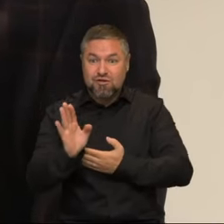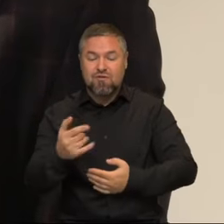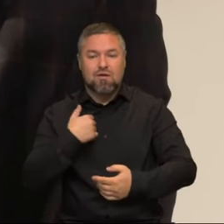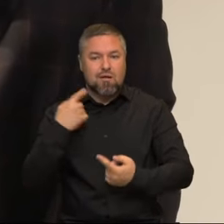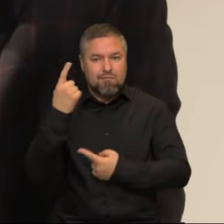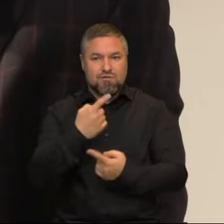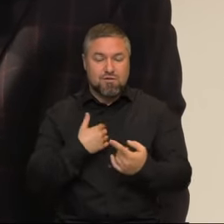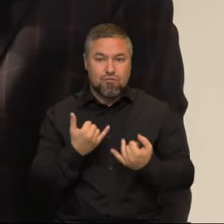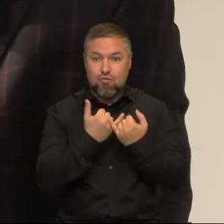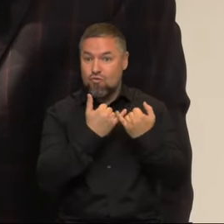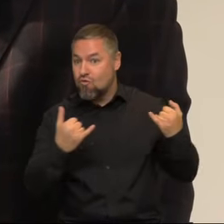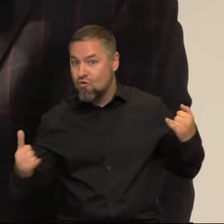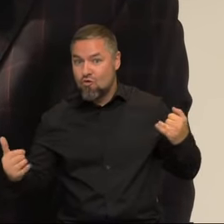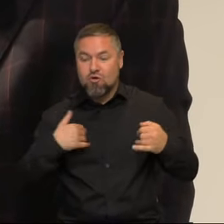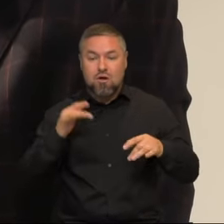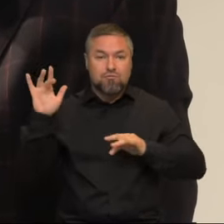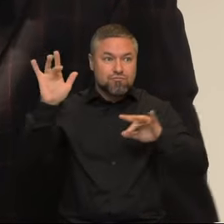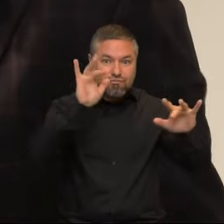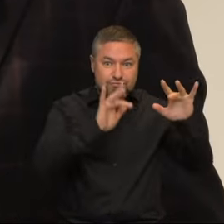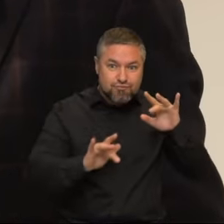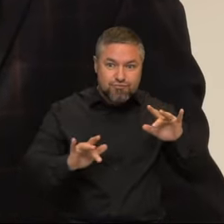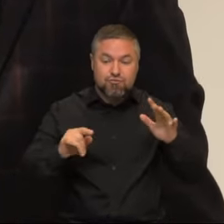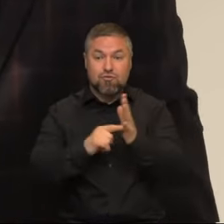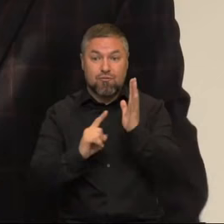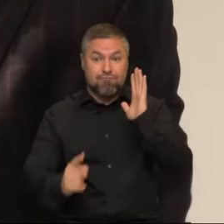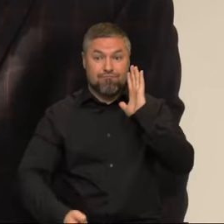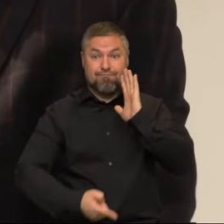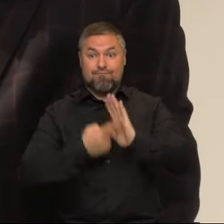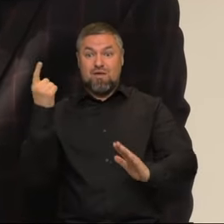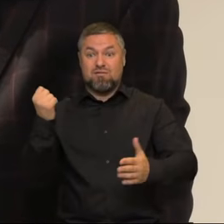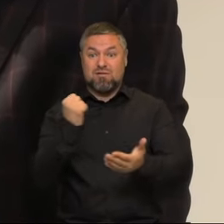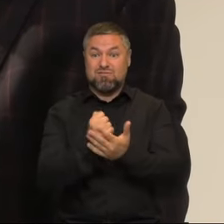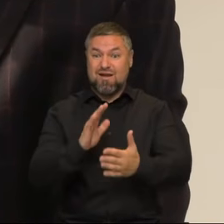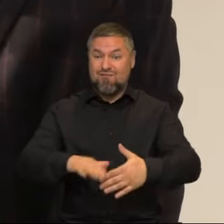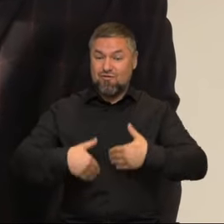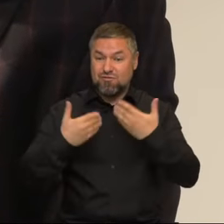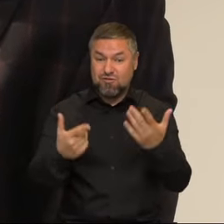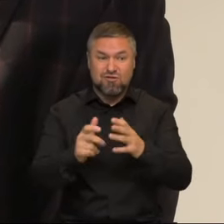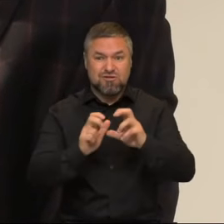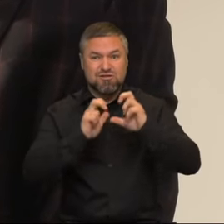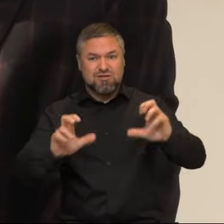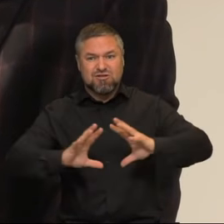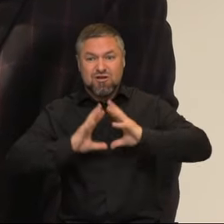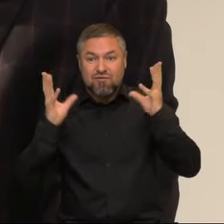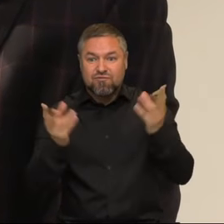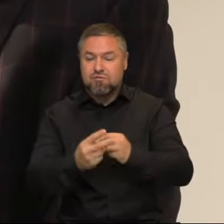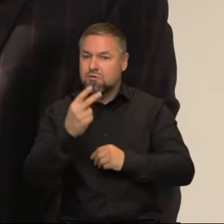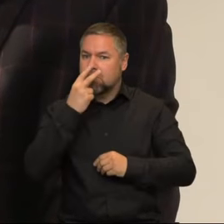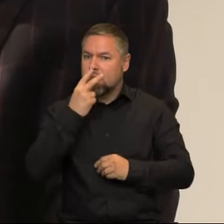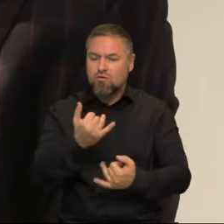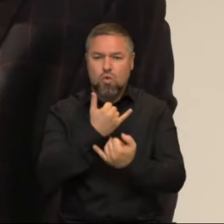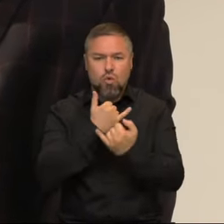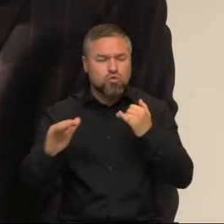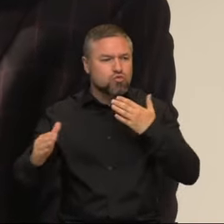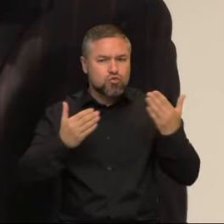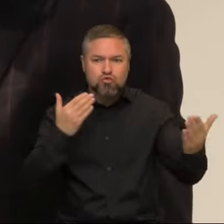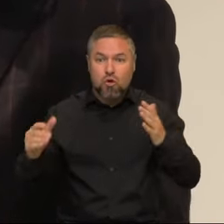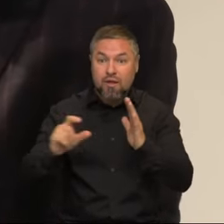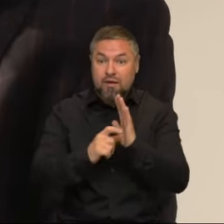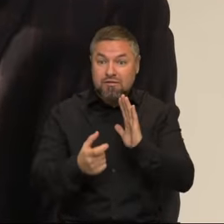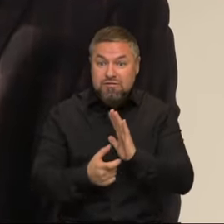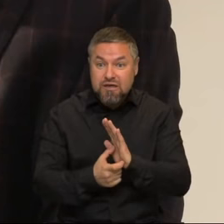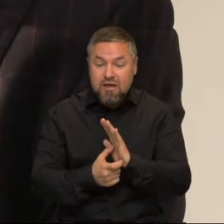powiedzieć, że byłem w różnych inauguracjach roku i na ogół to pierwsze sprawozdanie to jest czas, kiedy wszyscy patrzymy w różne strony sali,